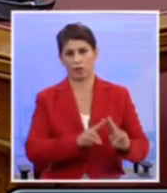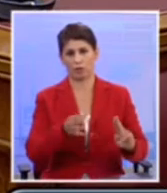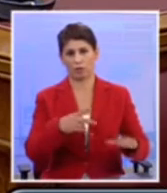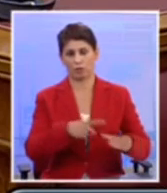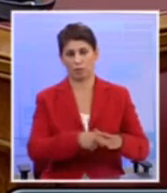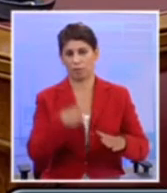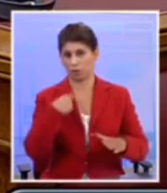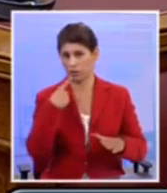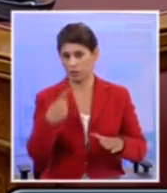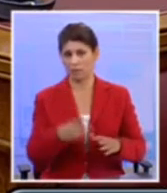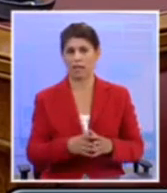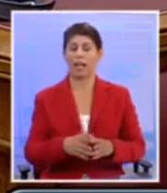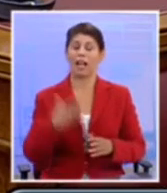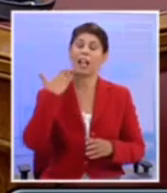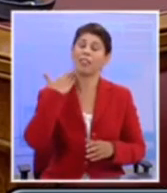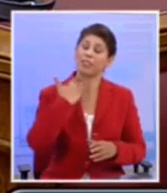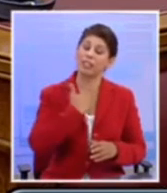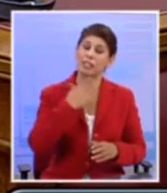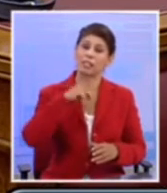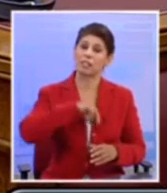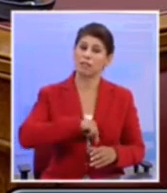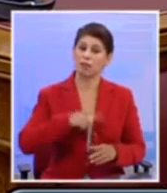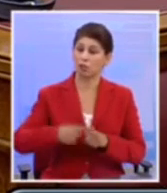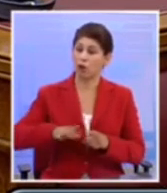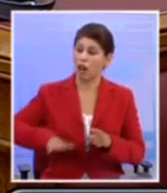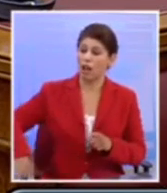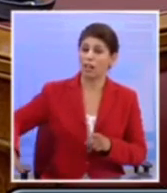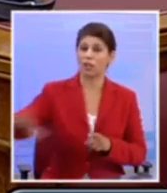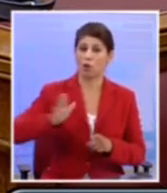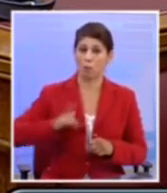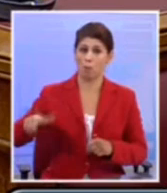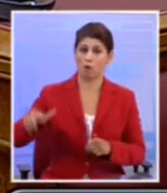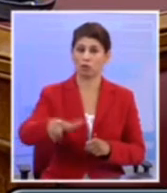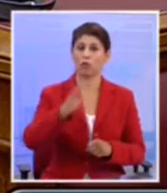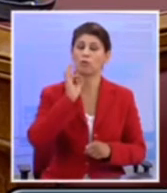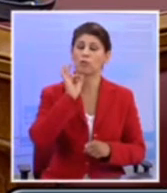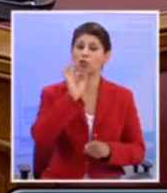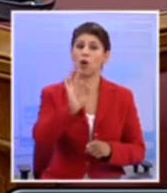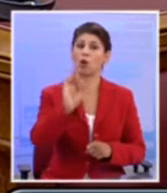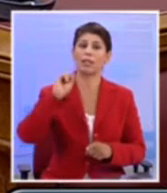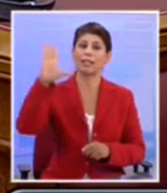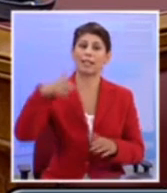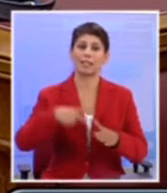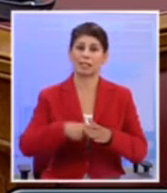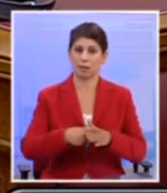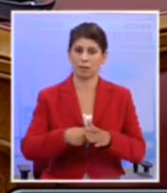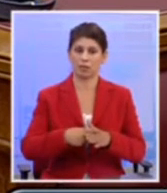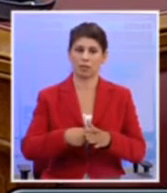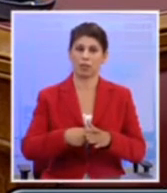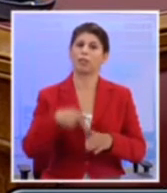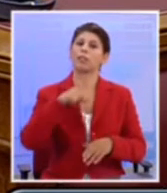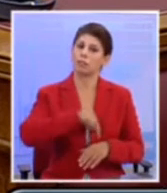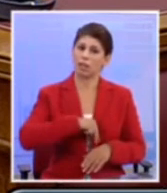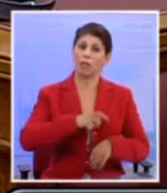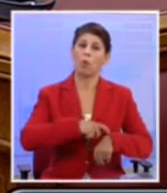Ταμείου που σας ανέφερα, θυσιάστηκαν τα συμφέροντα των Ελλήνων πολιτών, προκειμένου οι ξένες τράπεζες να